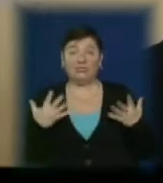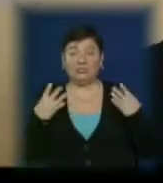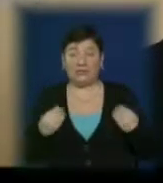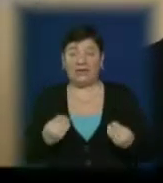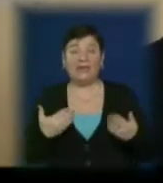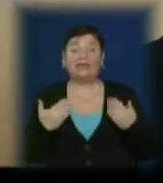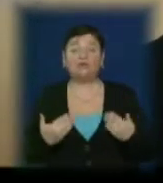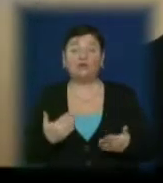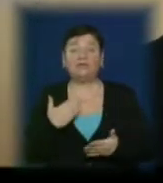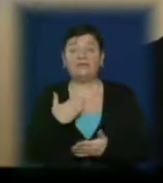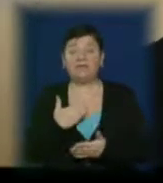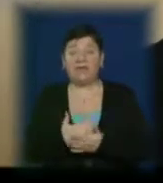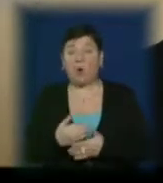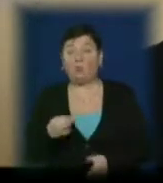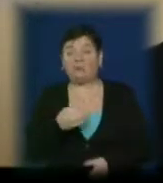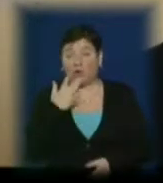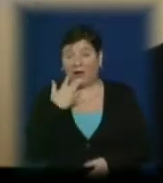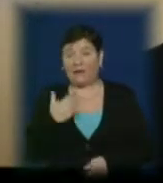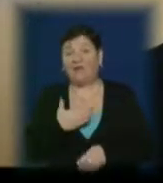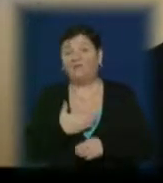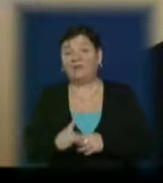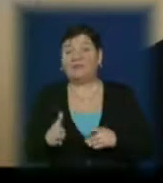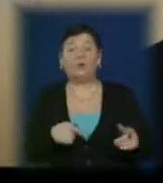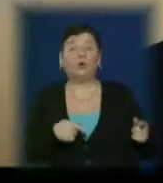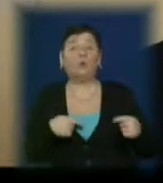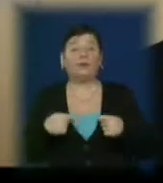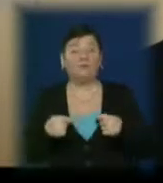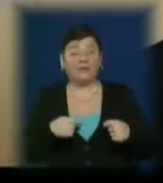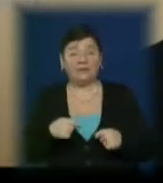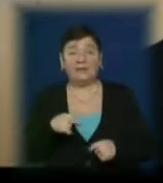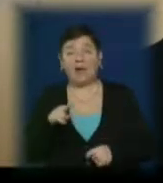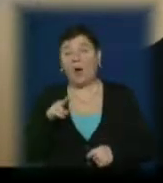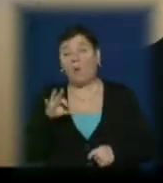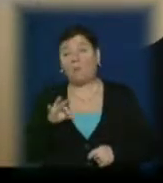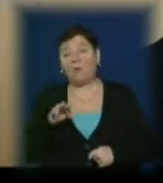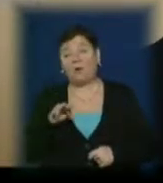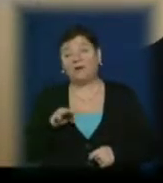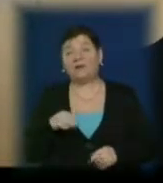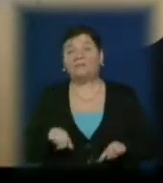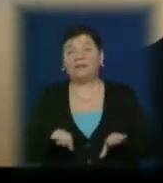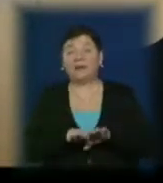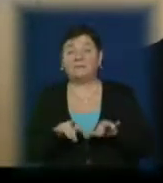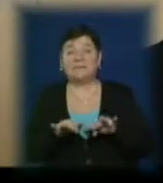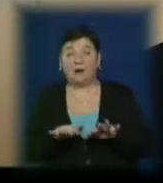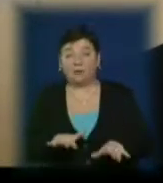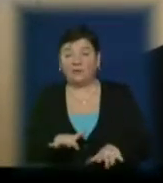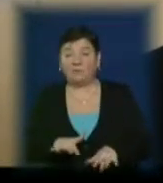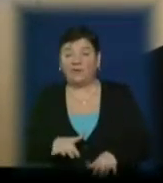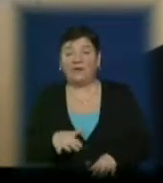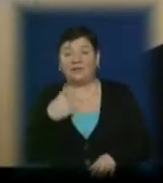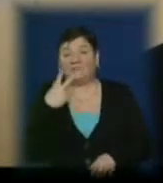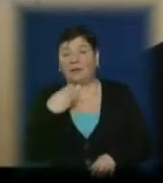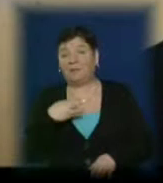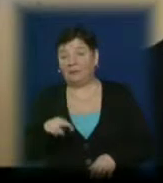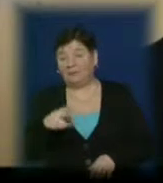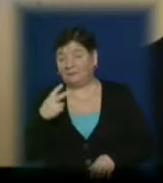сьогоднішній день обласна адміністрація обласною радою виділена управління по спортмасовим заходам і тренувальним зборам 2 мільйона